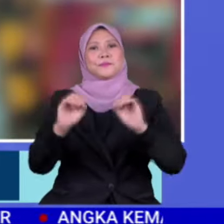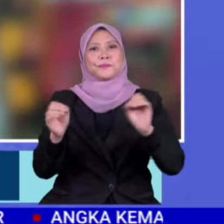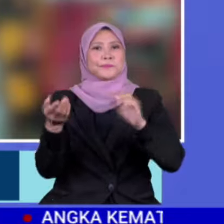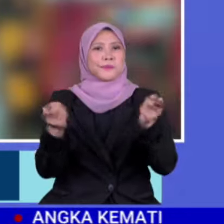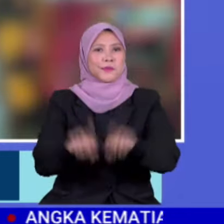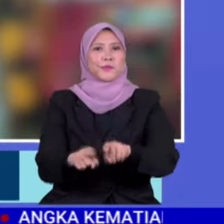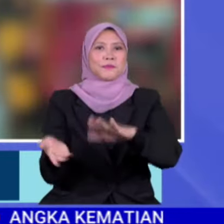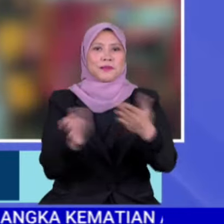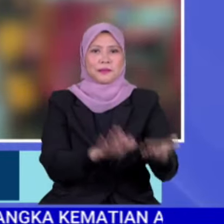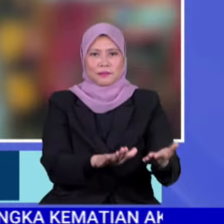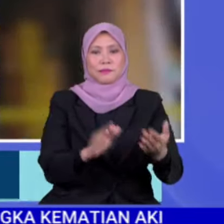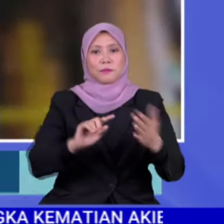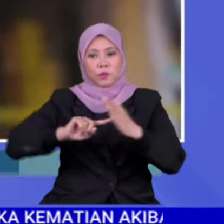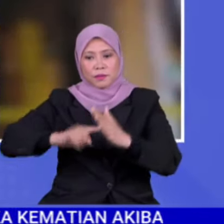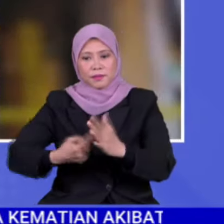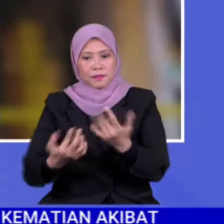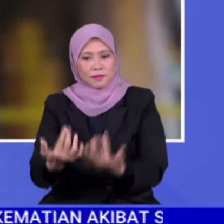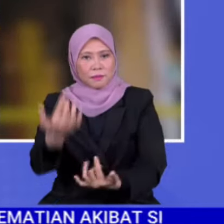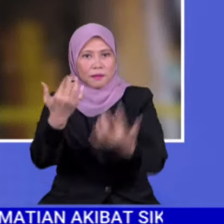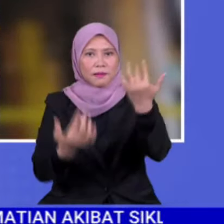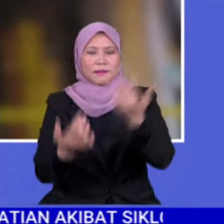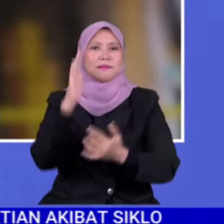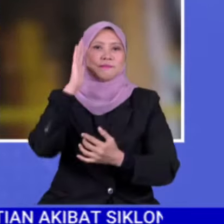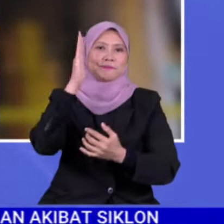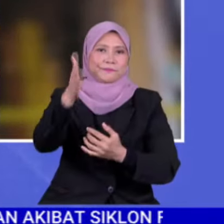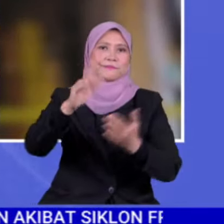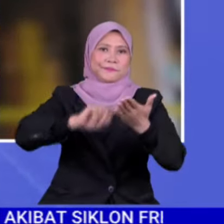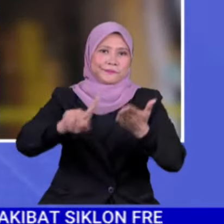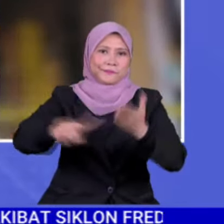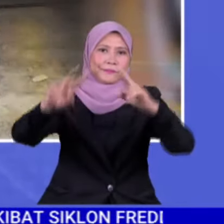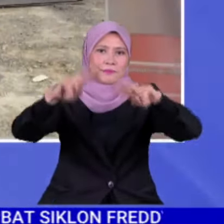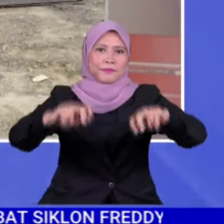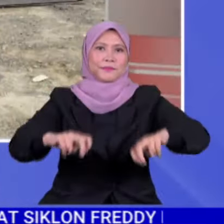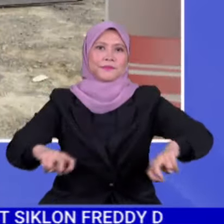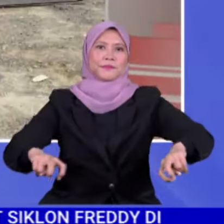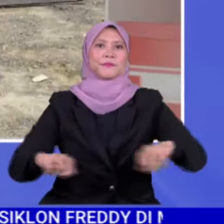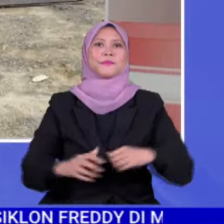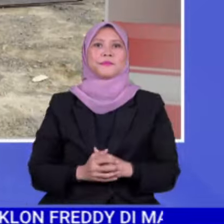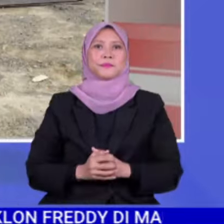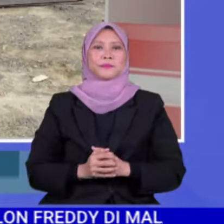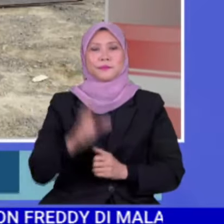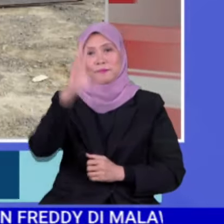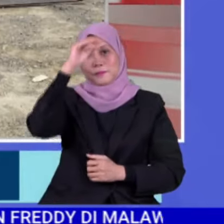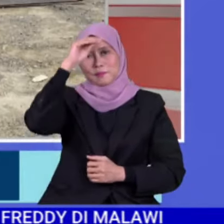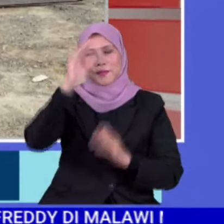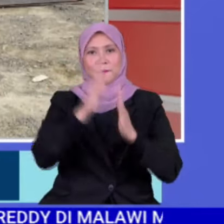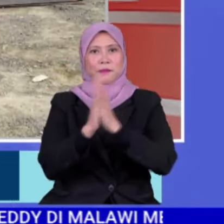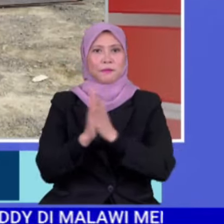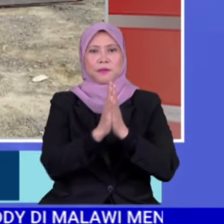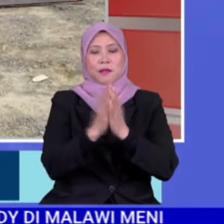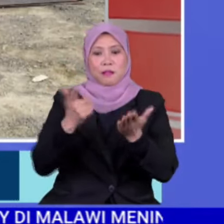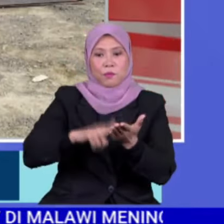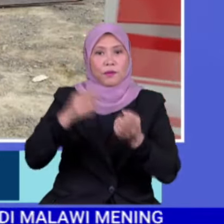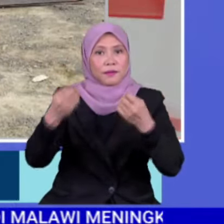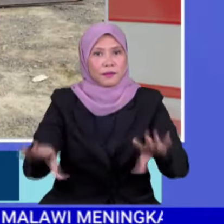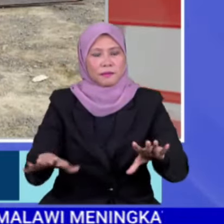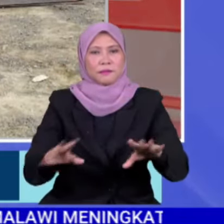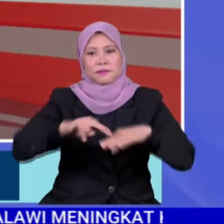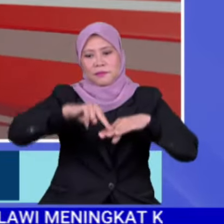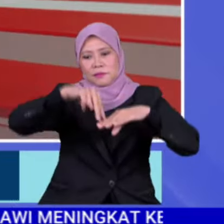dilaporkan, punca kebakaran sedang dikenal pasti. Seorang lelaki Myanmar yang dilaporkan hilang